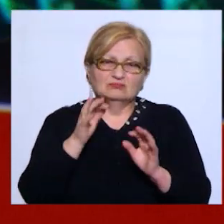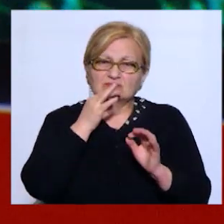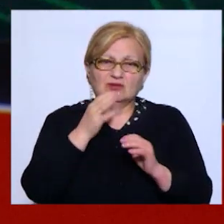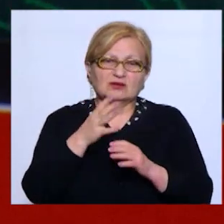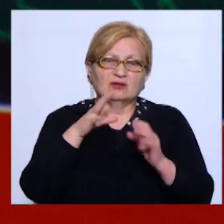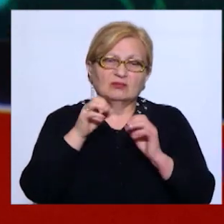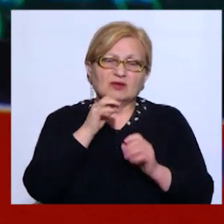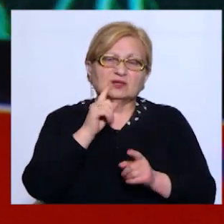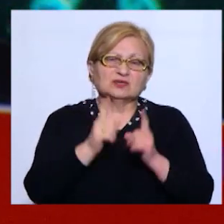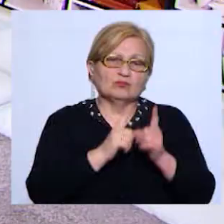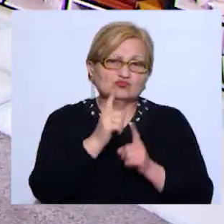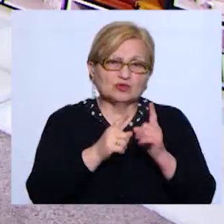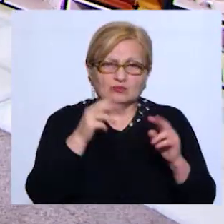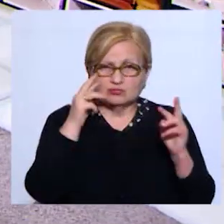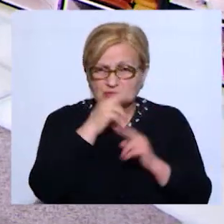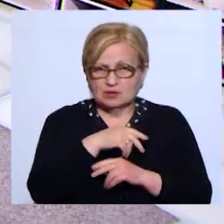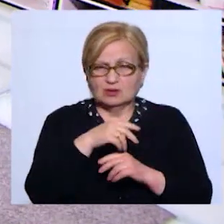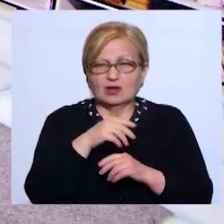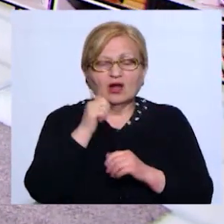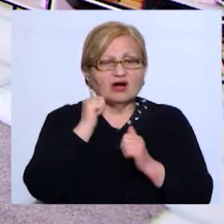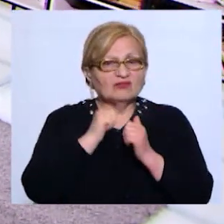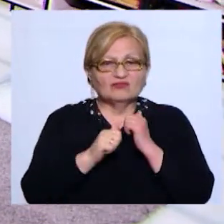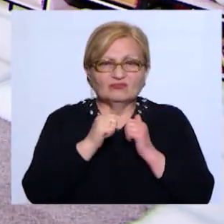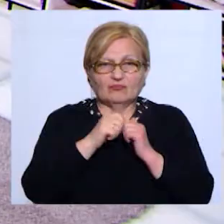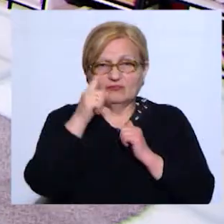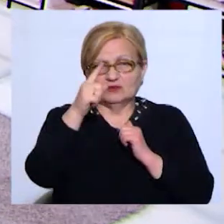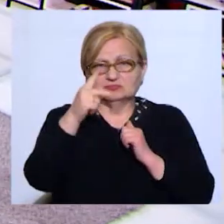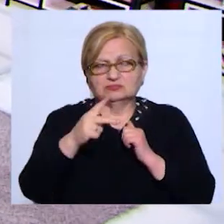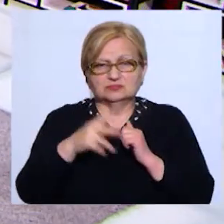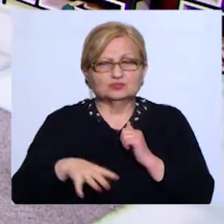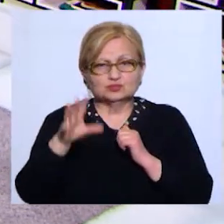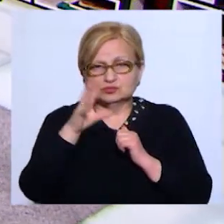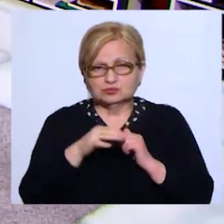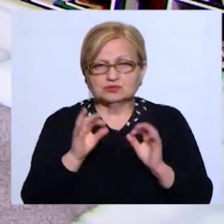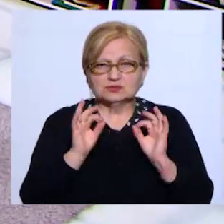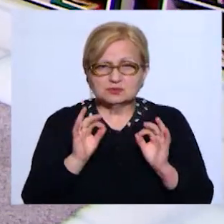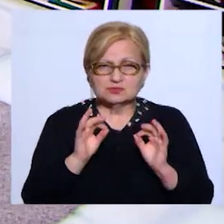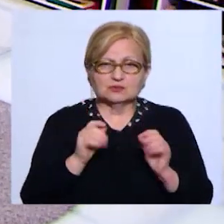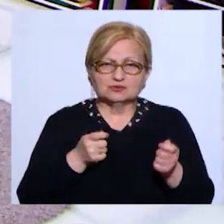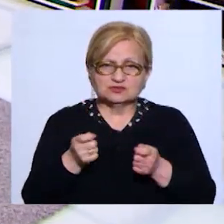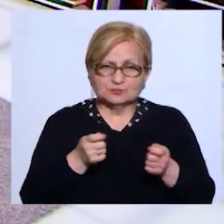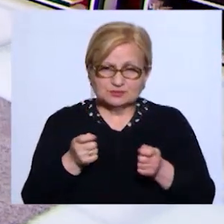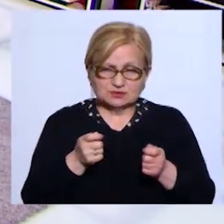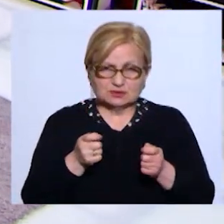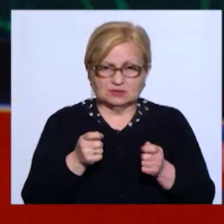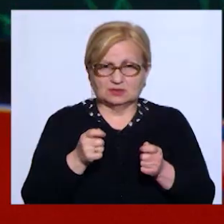შემდეგ დამუშავება არასწორად გაკეთებული, ამიტომ ყოველ ნაბიჯზე გვჭირდება სიზუსტე, სიფრთხილე, სიფხიზლე